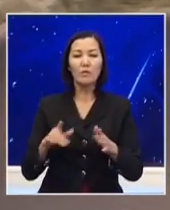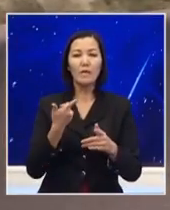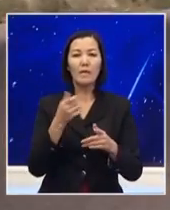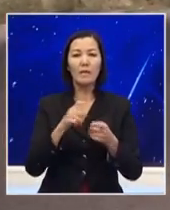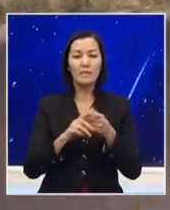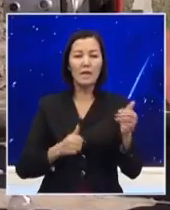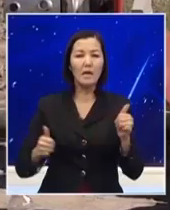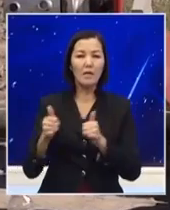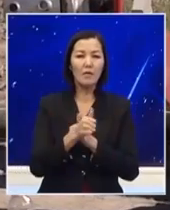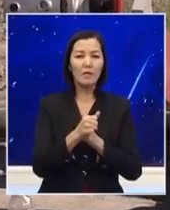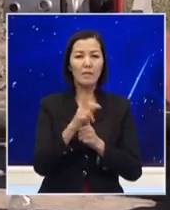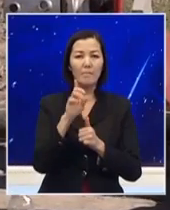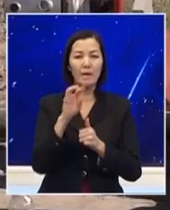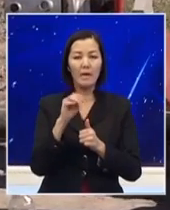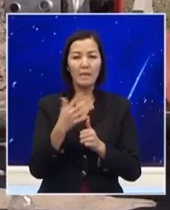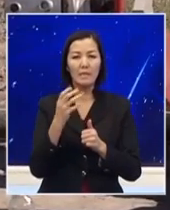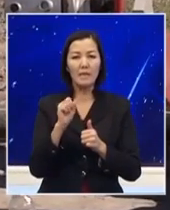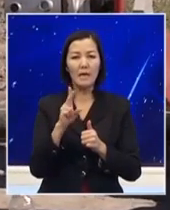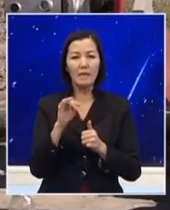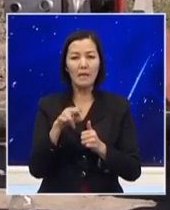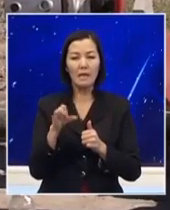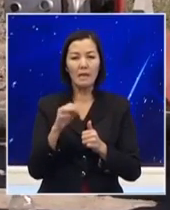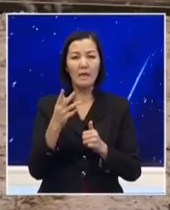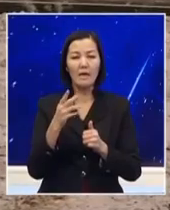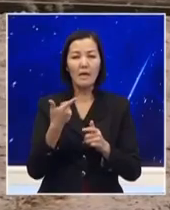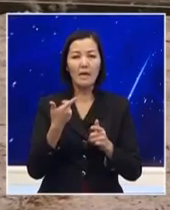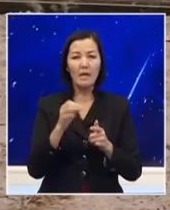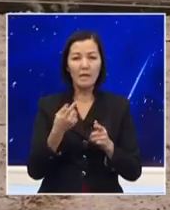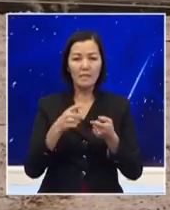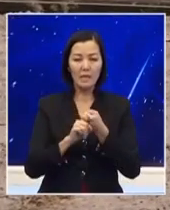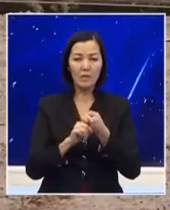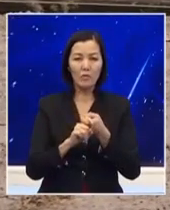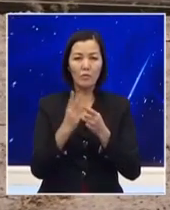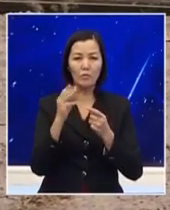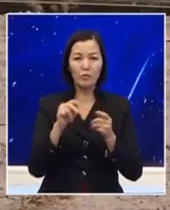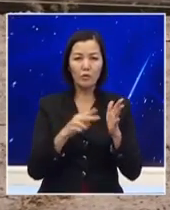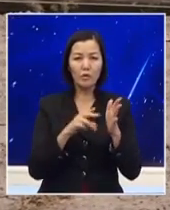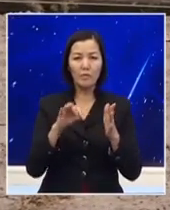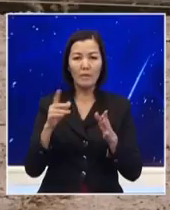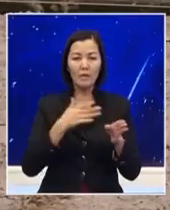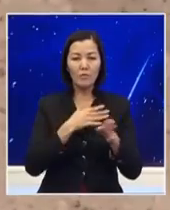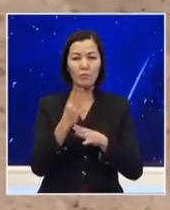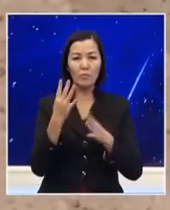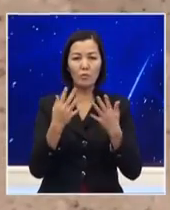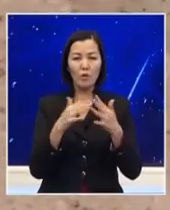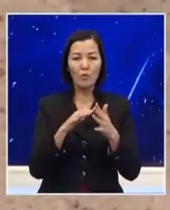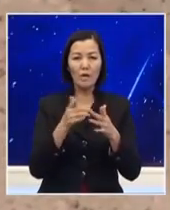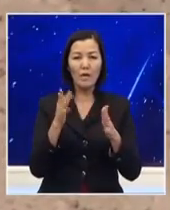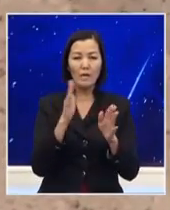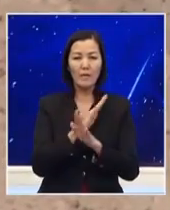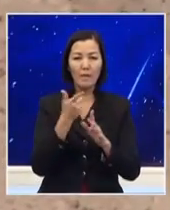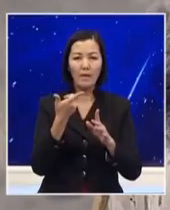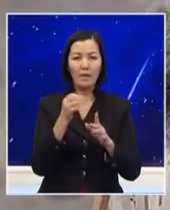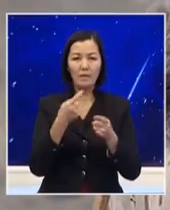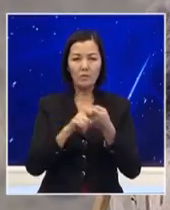де ілгері. Бақанас пен Ақдала ауылдарында көгілдір отын тартылып жатыр. Алдағы уақытта 3-7 миллиард теңге бөлініп, 4 ауылға табиғи газ